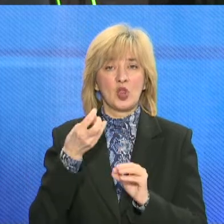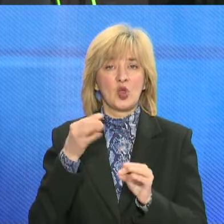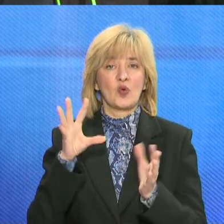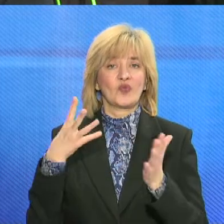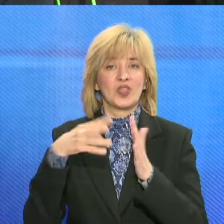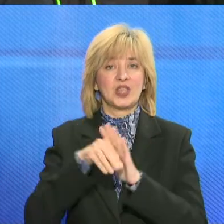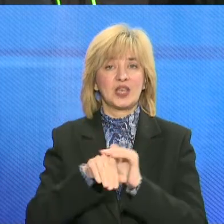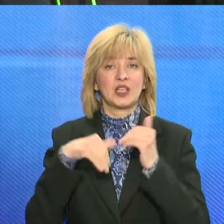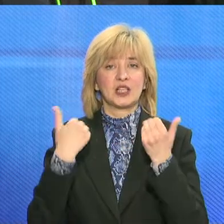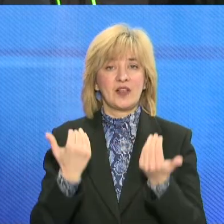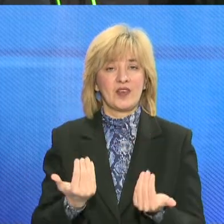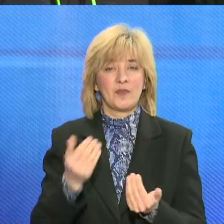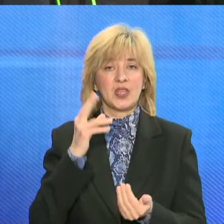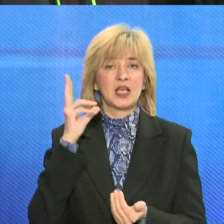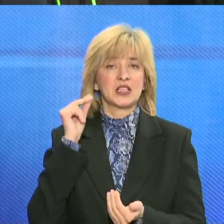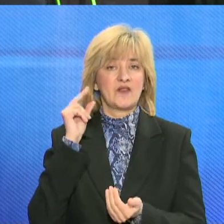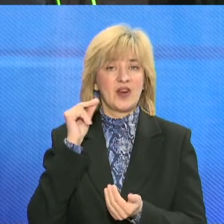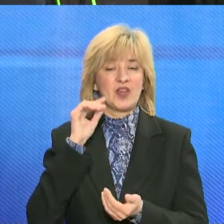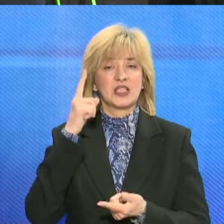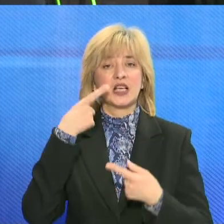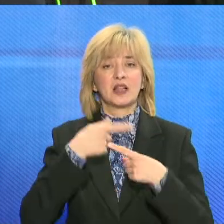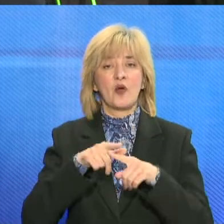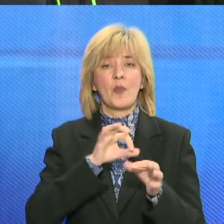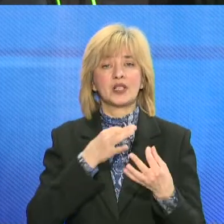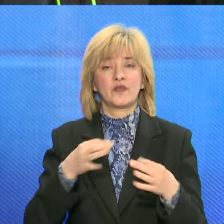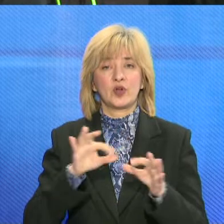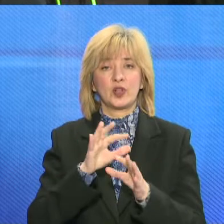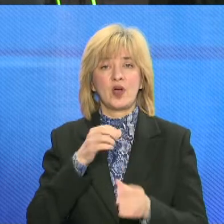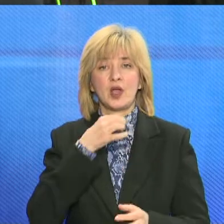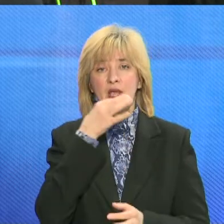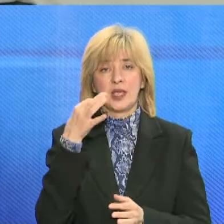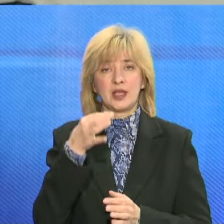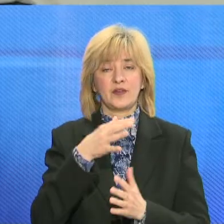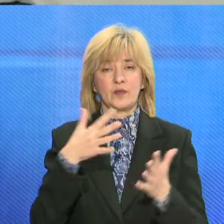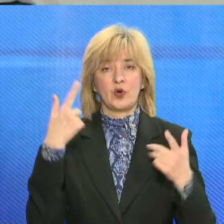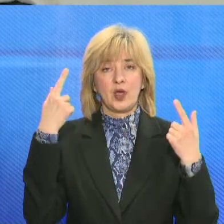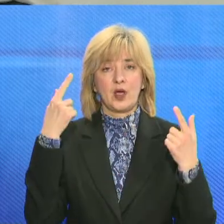современных цифровых технологий позволит реагировать более оперативно, более точечно.